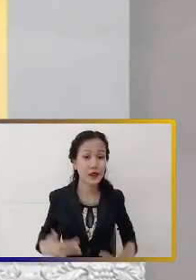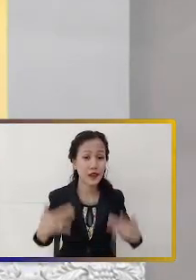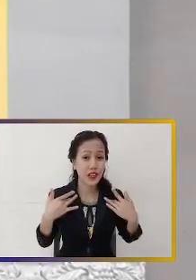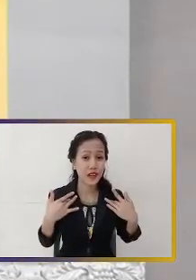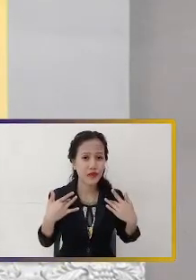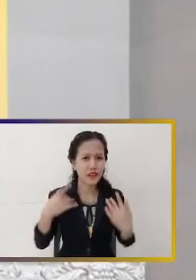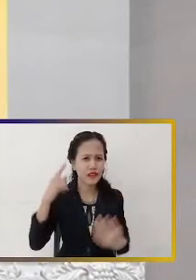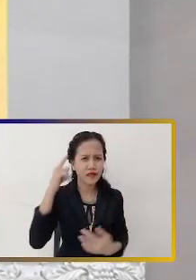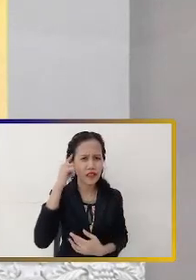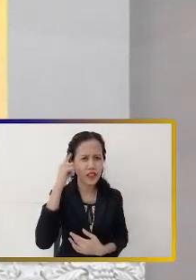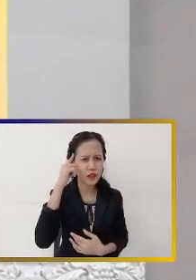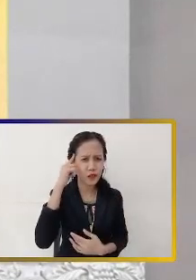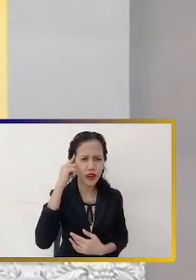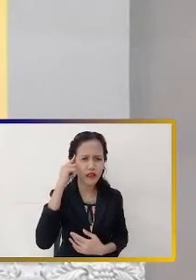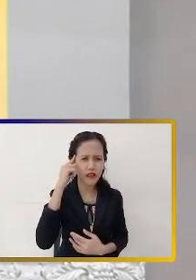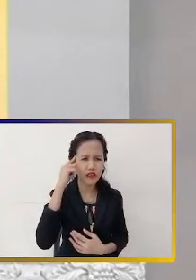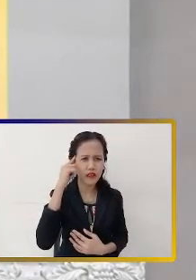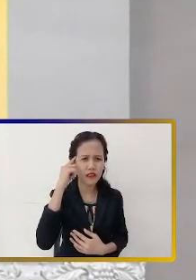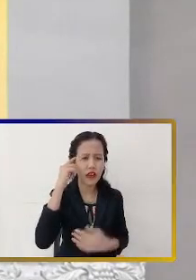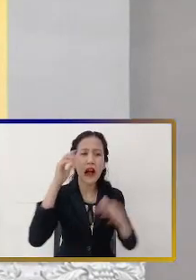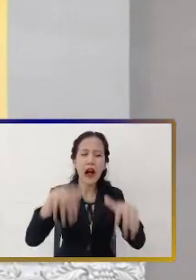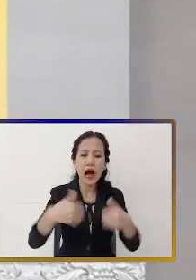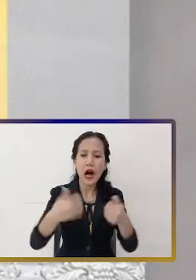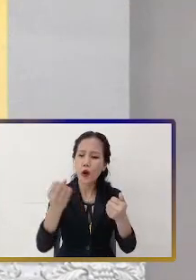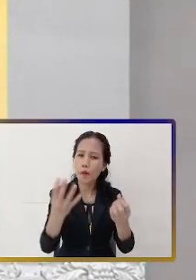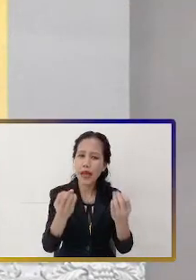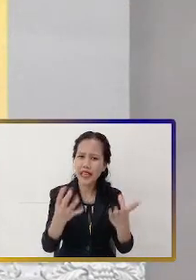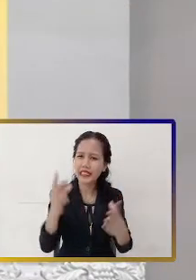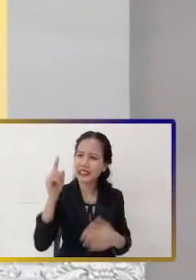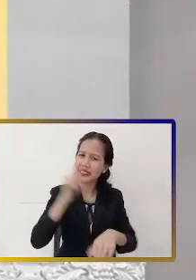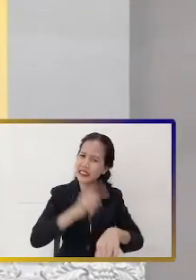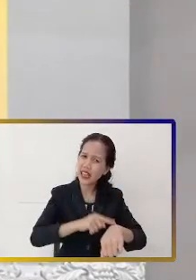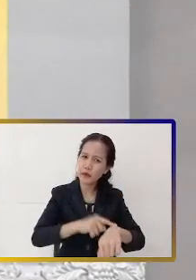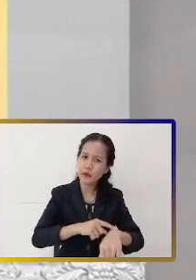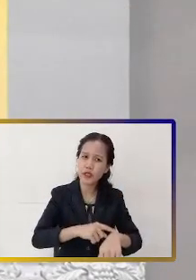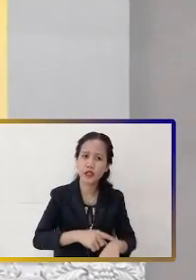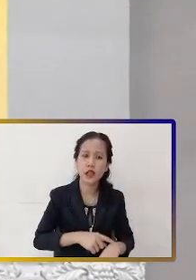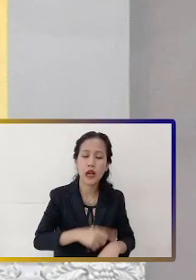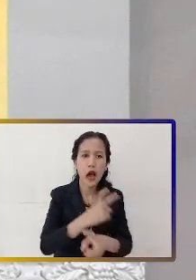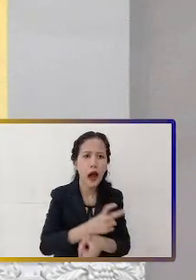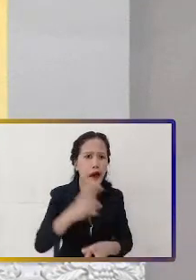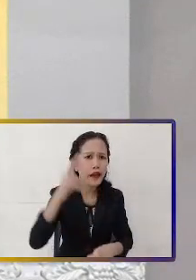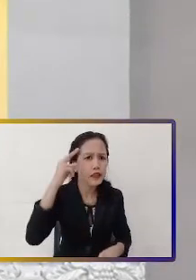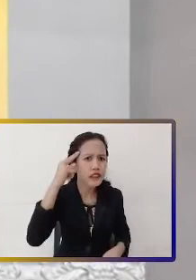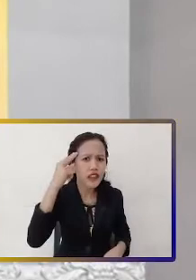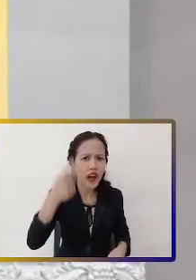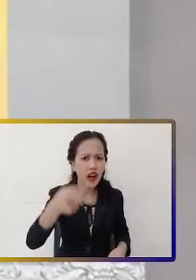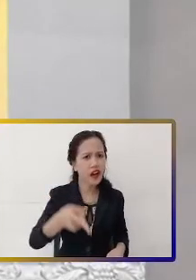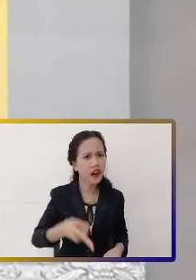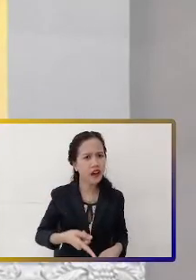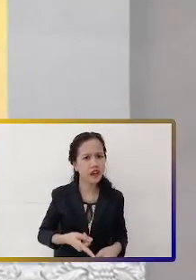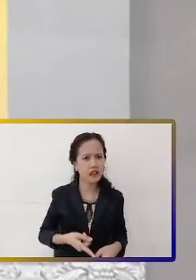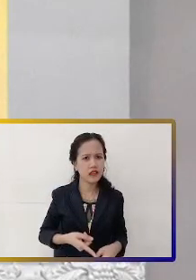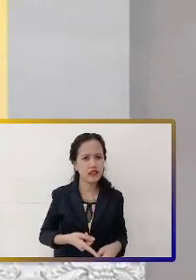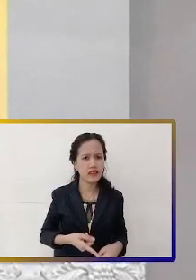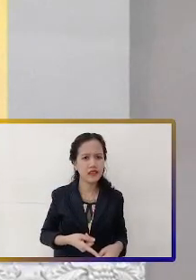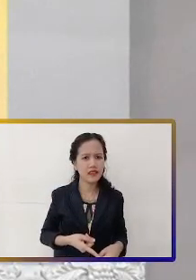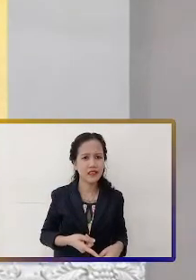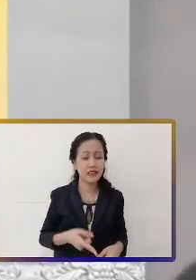Naiisip niyo ba kung ilang beses kayo naging matigas sa Panginoon, pero hanggang ngayon buhay ka pa? Freebies na yan.